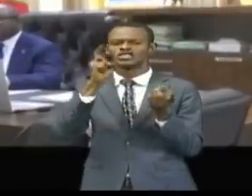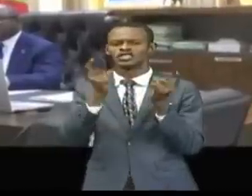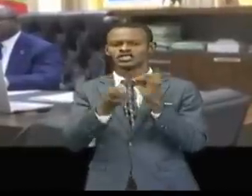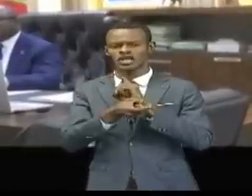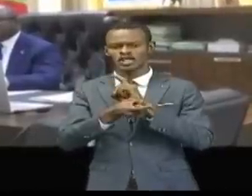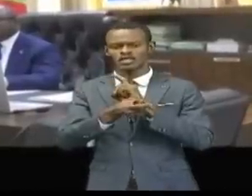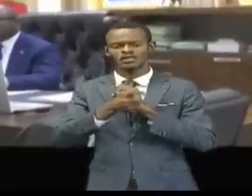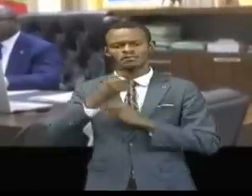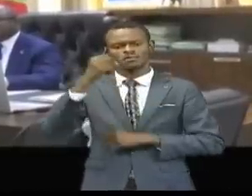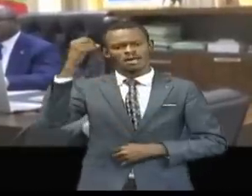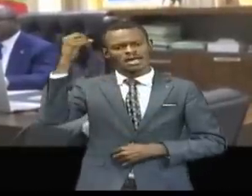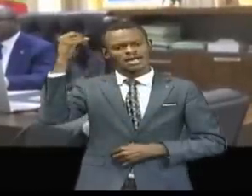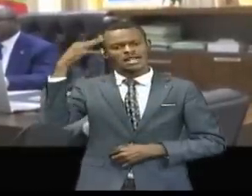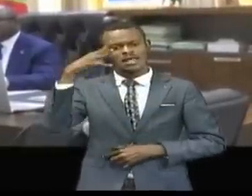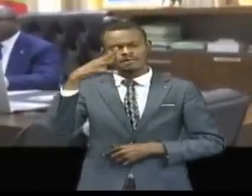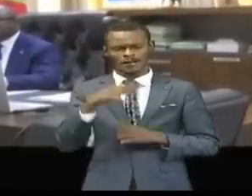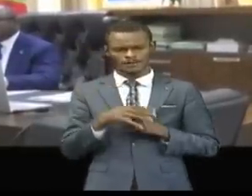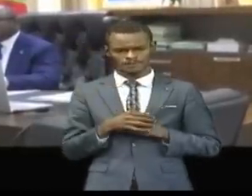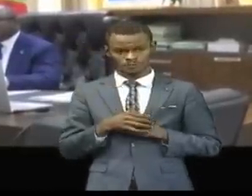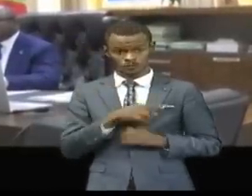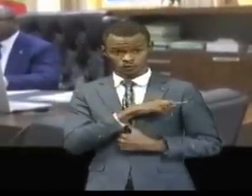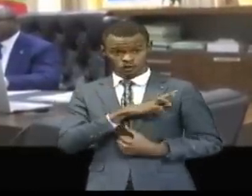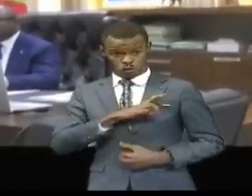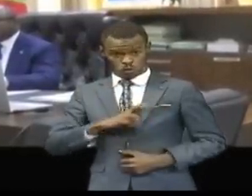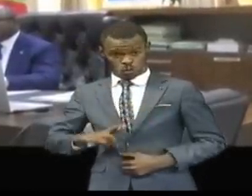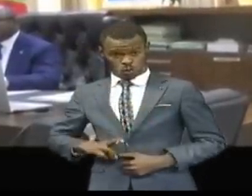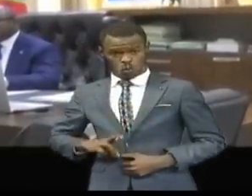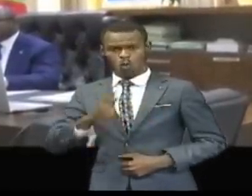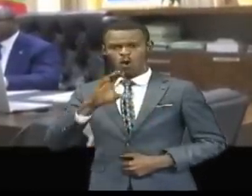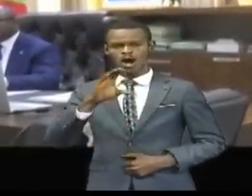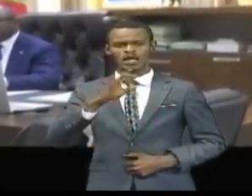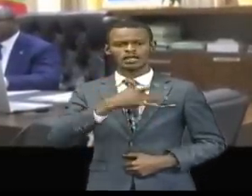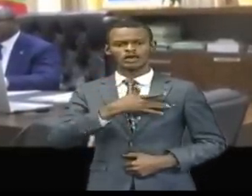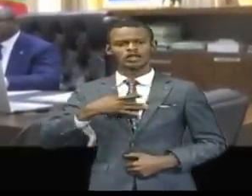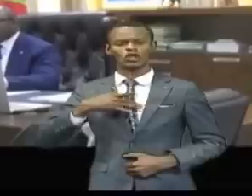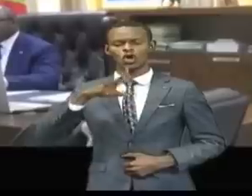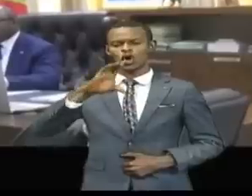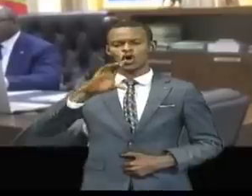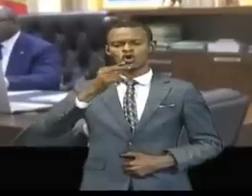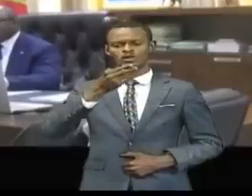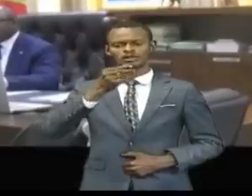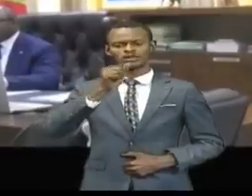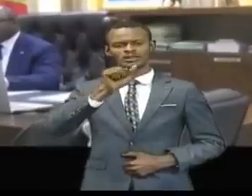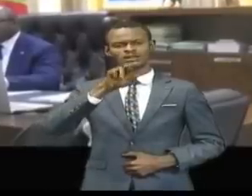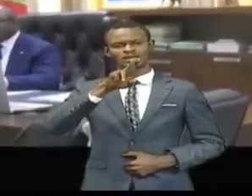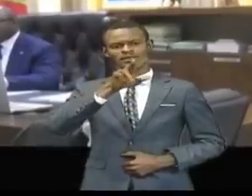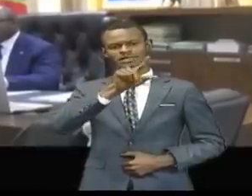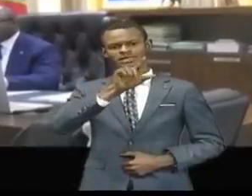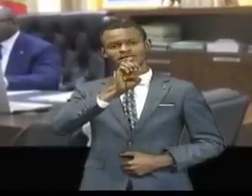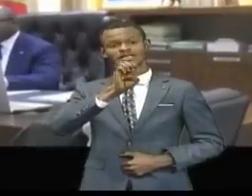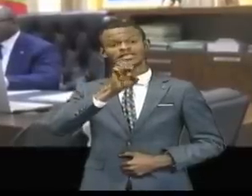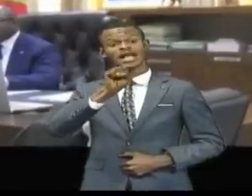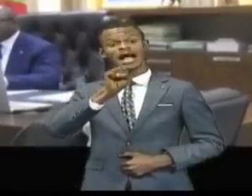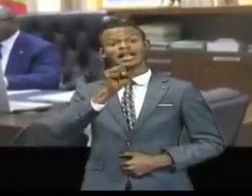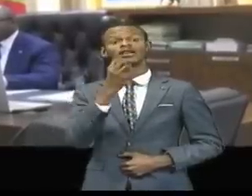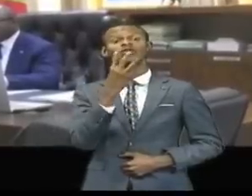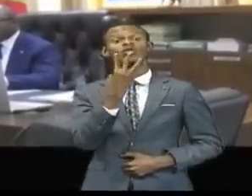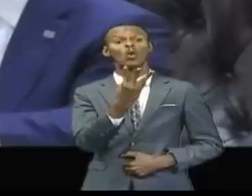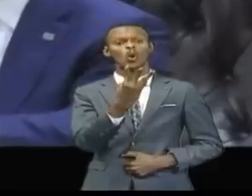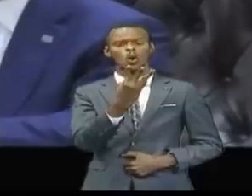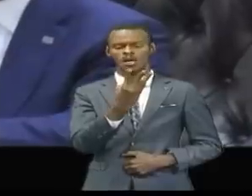Le roi Charles III a aussi promis d'user de son influence pour mettre